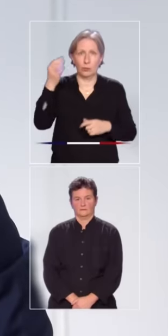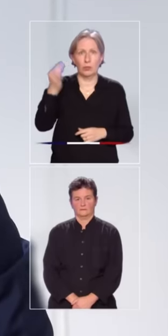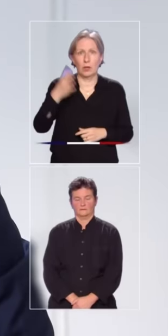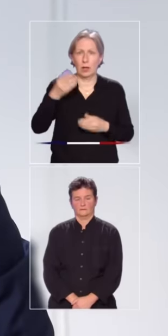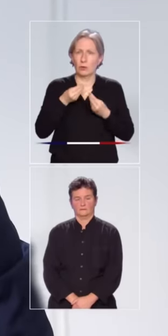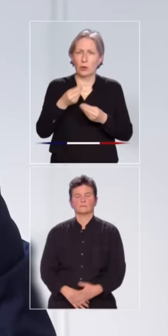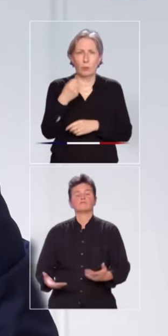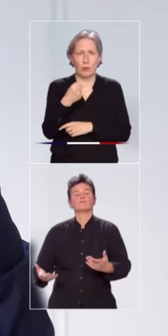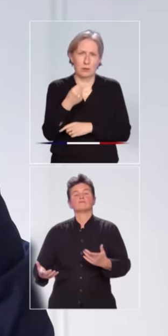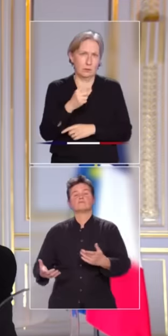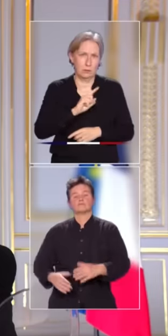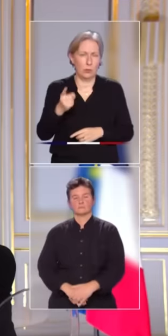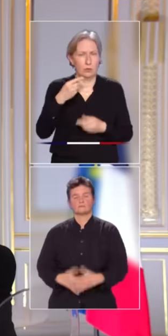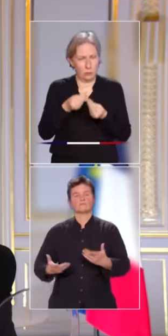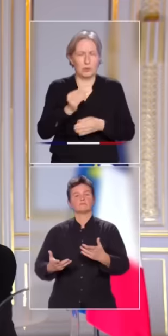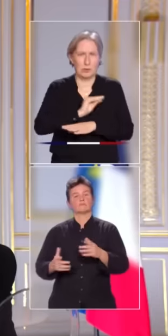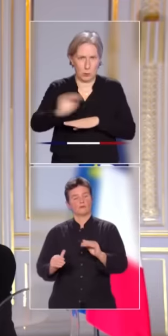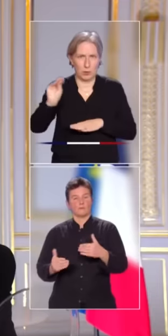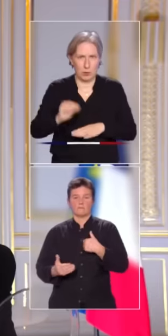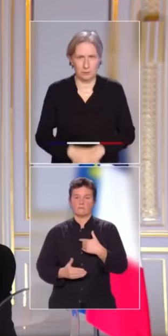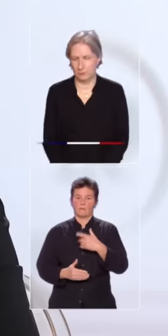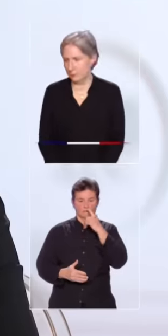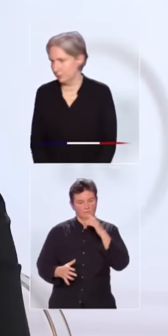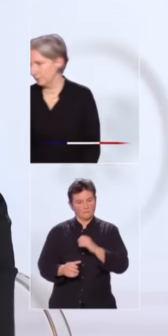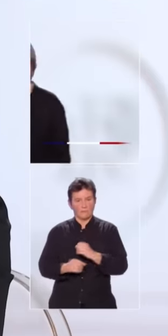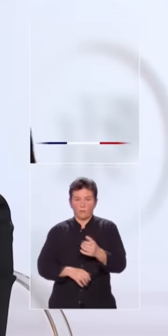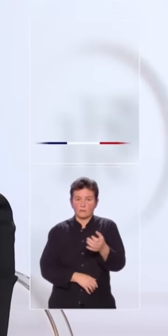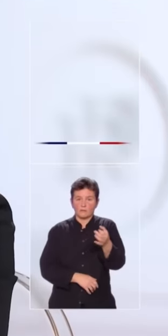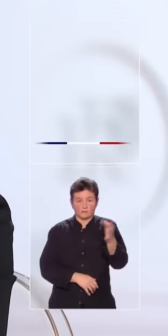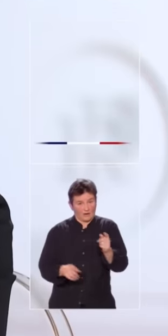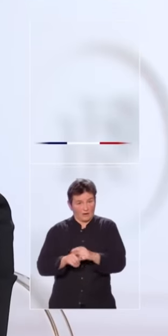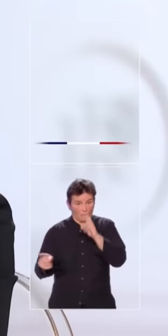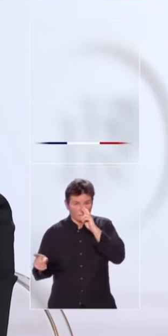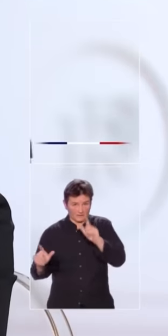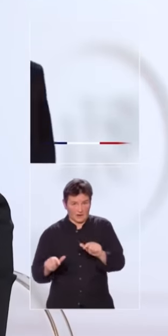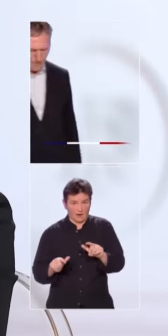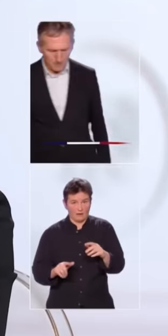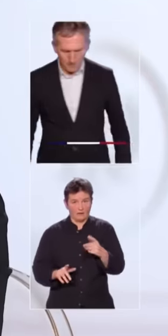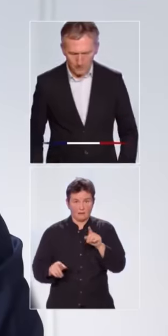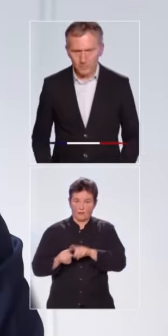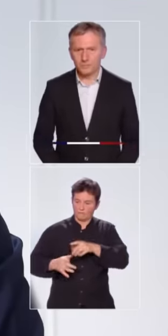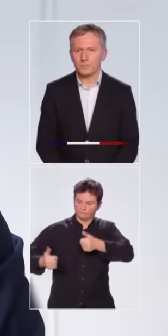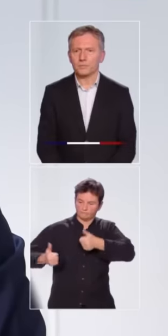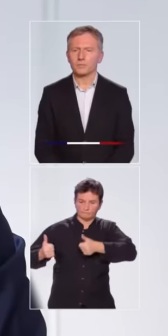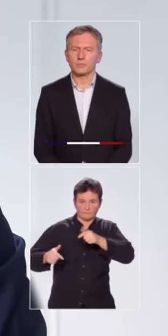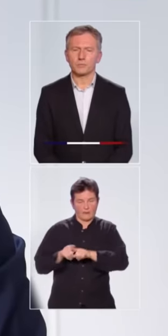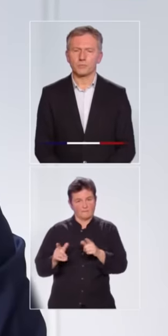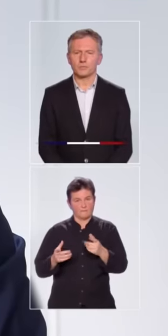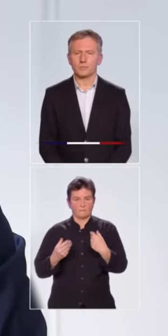de menace. Et le fait d'instrument de sécurité. D'avoir la bombe comme la Russie nous installe dans un face-à-face particulier, donne une